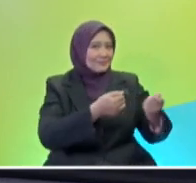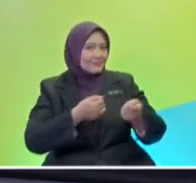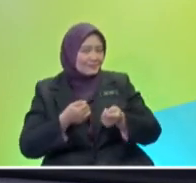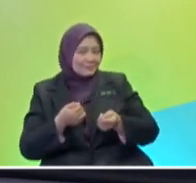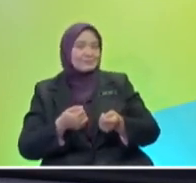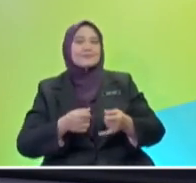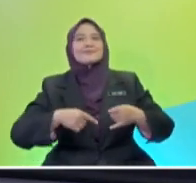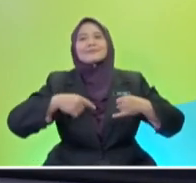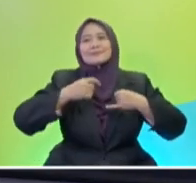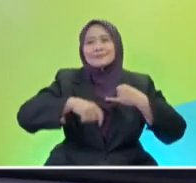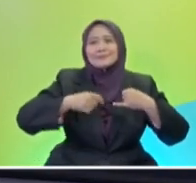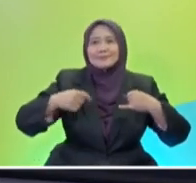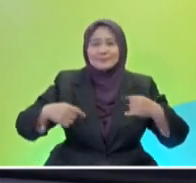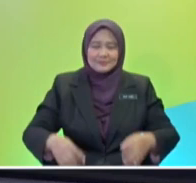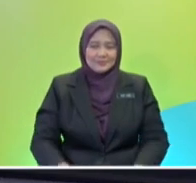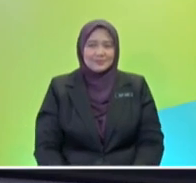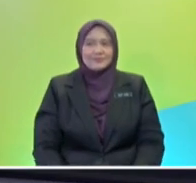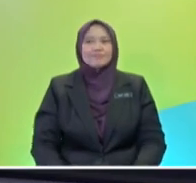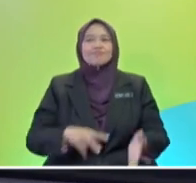Jadi daya tarikan